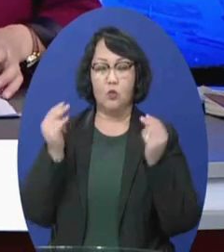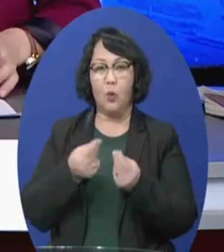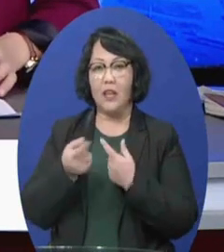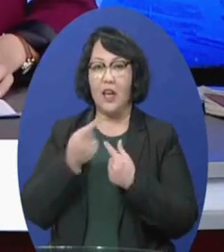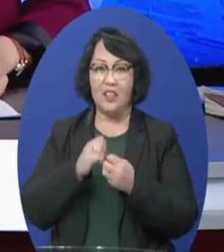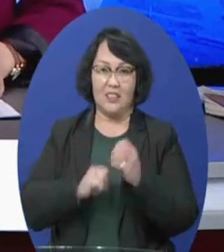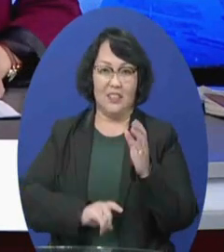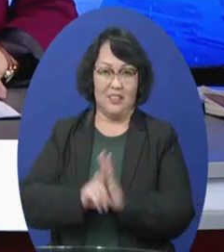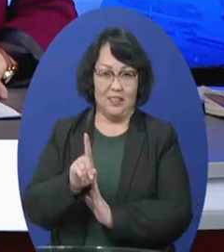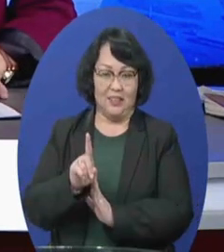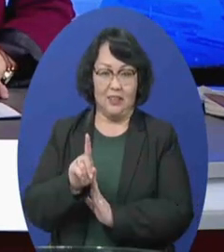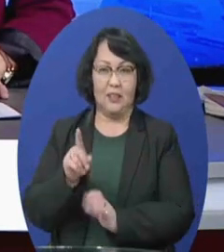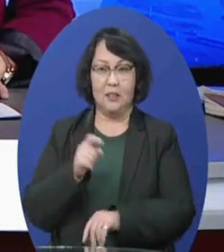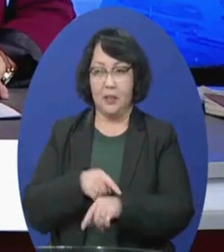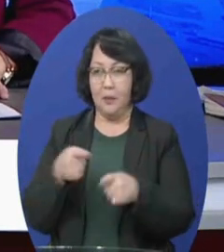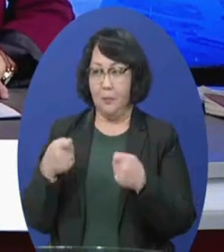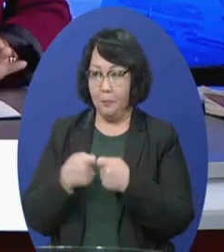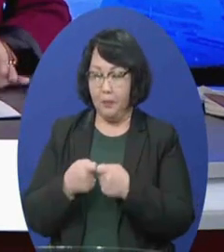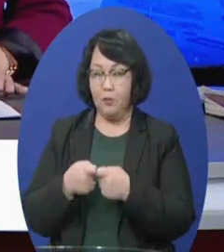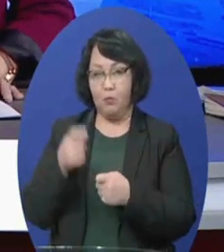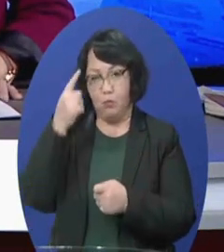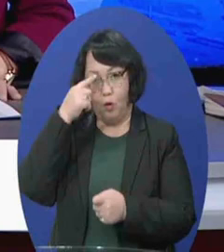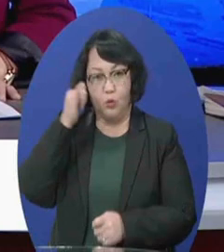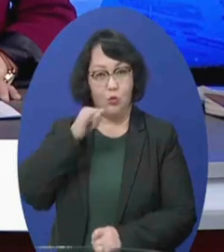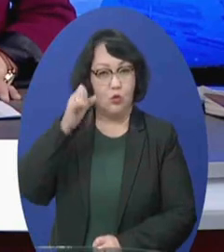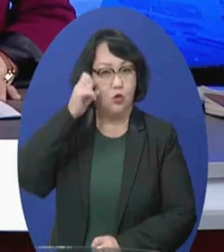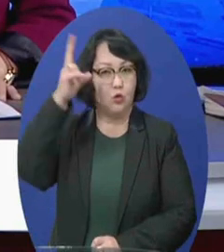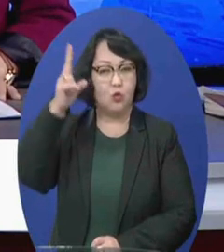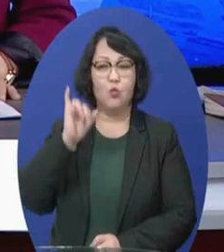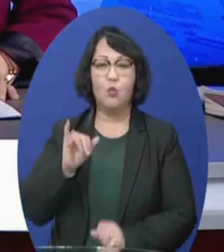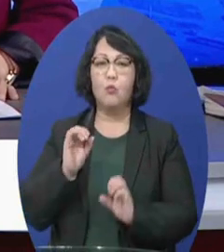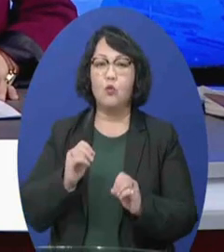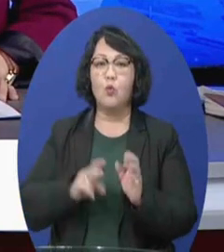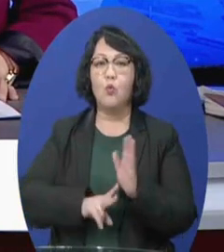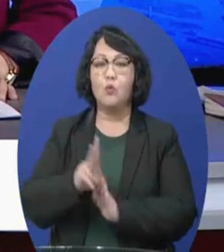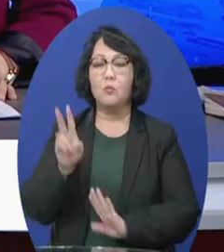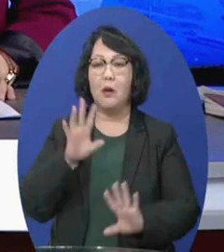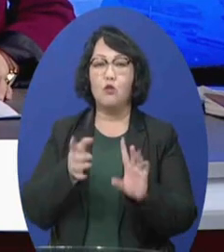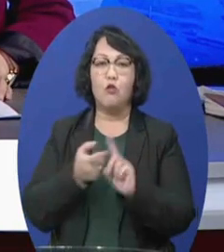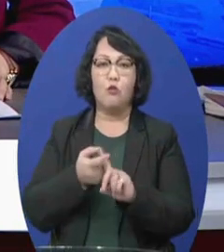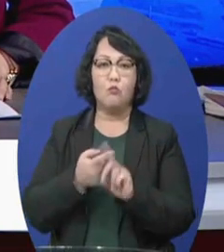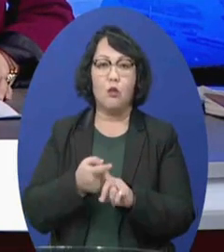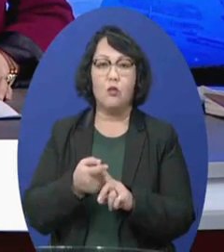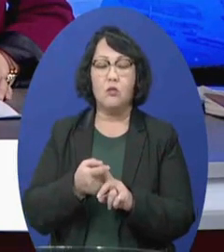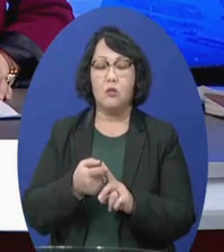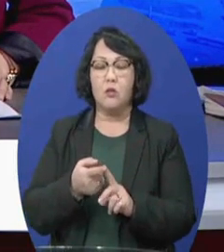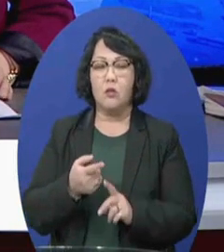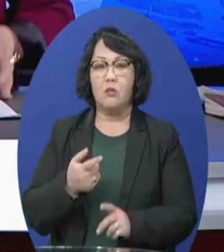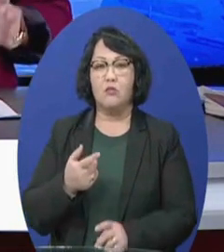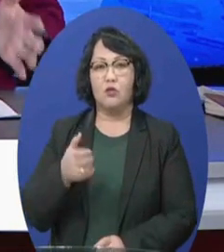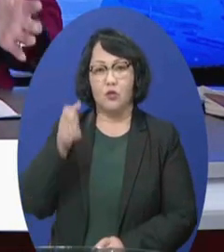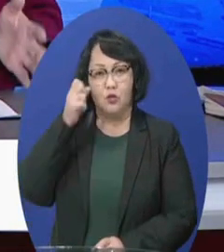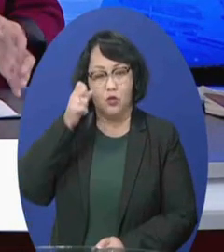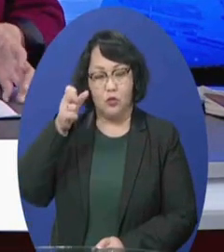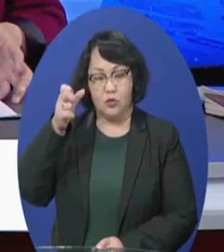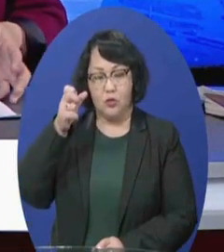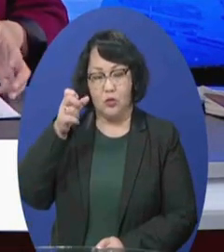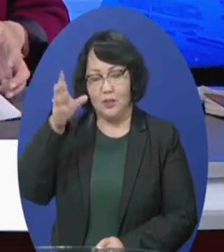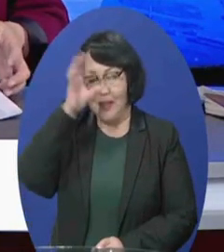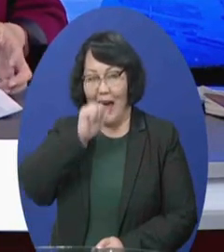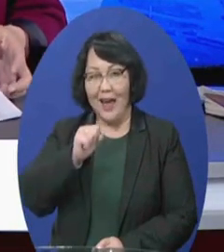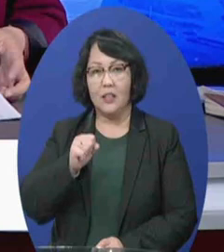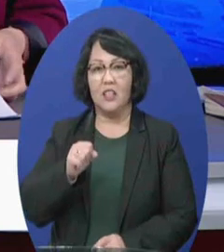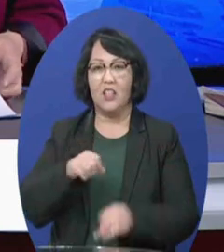эхэлсэн. За үүнтэй зэрэгцээд Монгол улсын ерөнхийлөгч ал үүссэн нөхцөл байдлаа холбогдуулаад үндэсний аюулгүй байдлын зөвлөлийн хурлыг бол одоо яг тухайн цаг мөчид